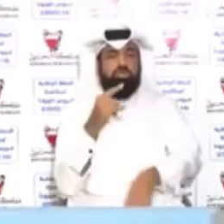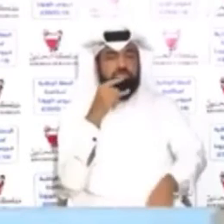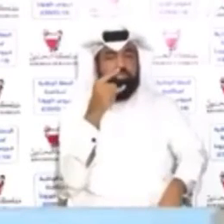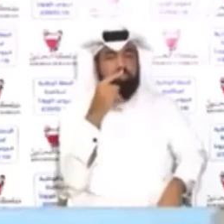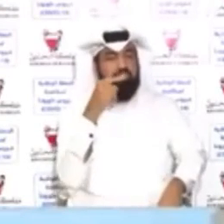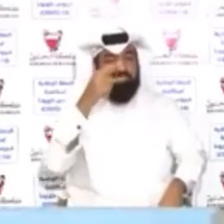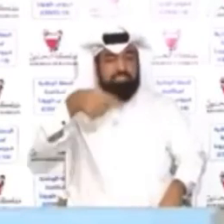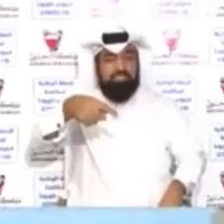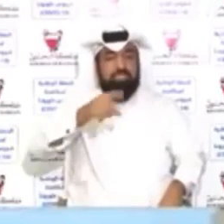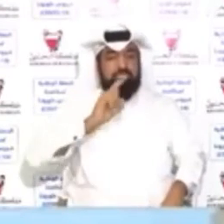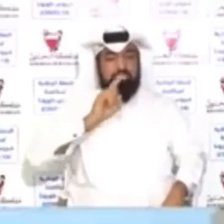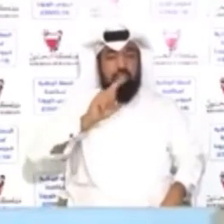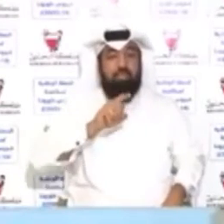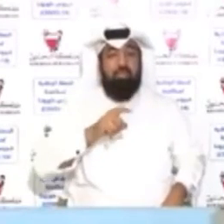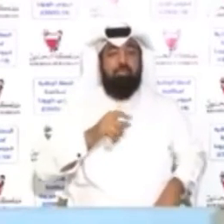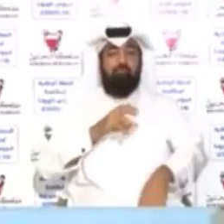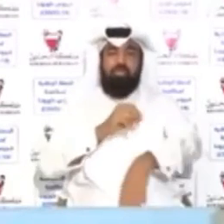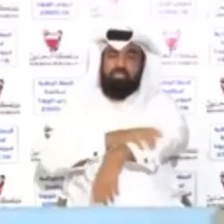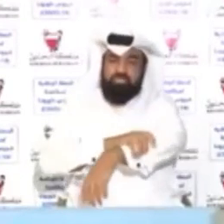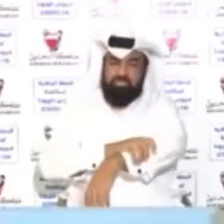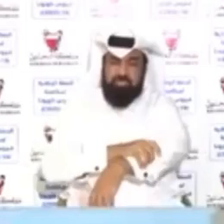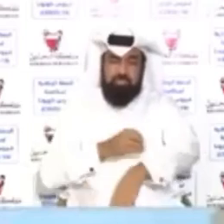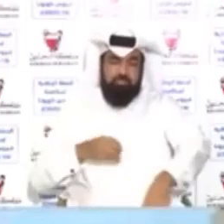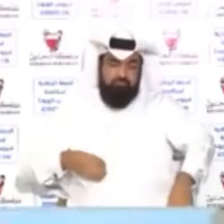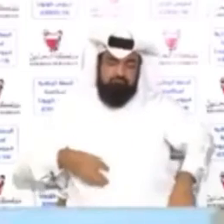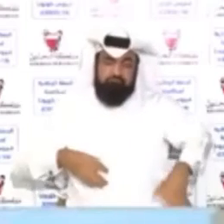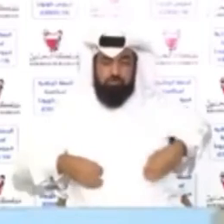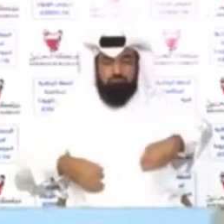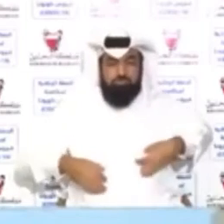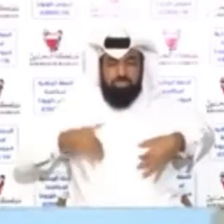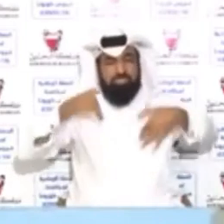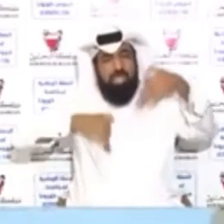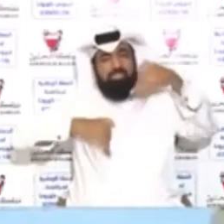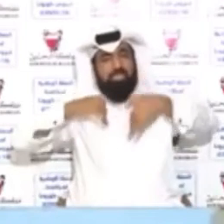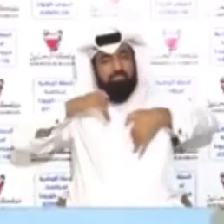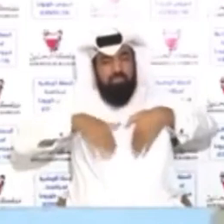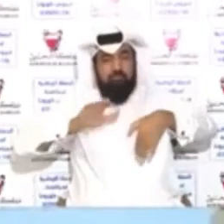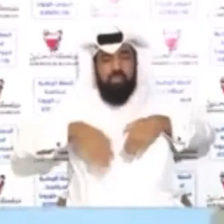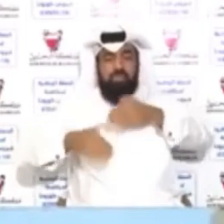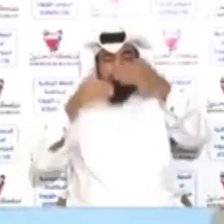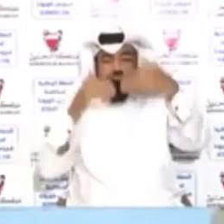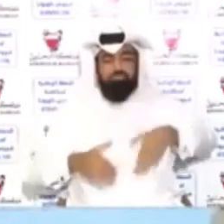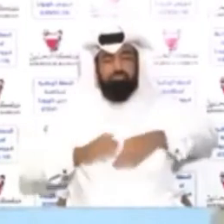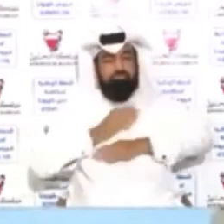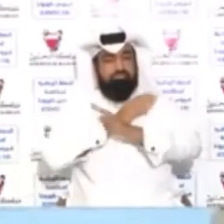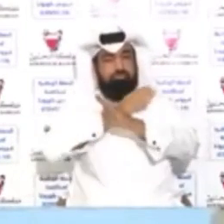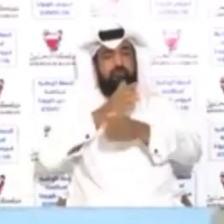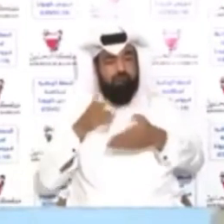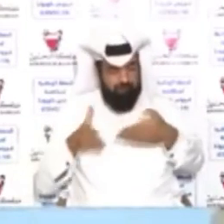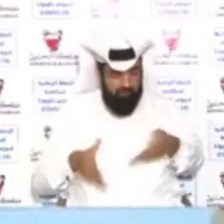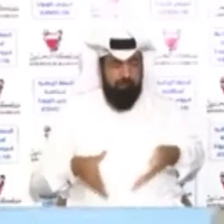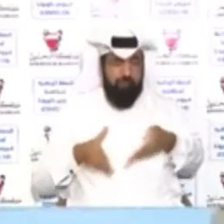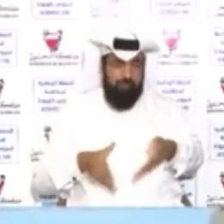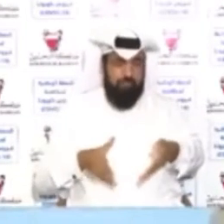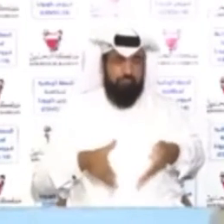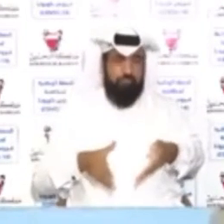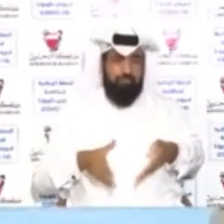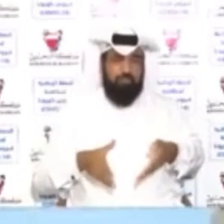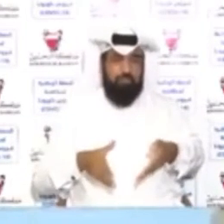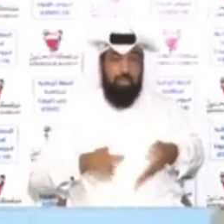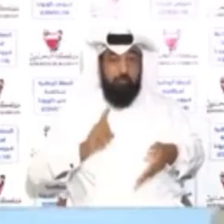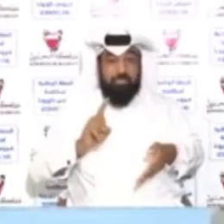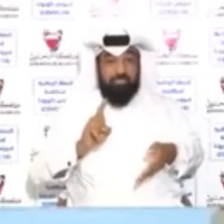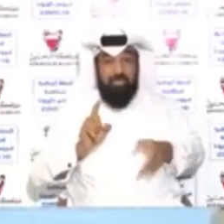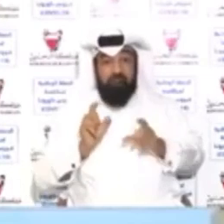الأمراض، نوع من الالتهابات اللي احنا نسميها الاوتو اميون ديزيزز اللي هي للمناعة، واستخدمناه حق أمراض الملاريا، ويستخدمونه